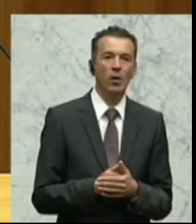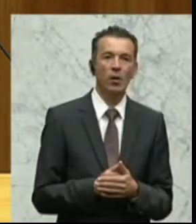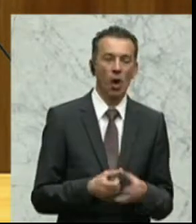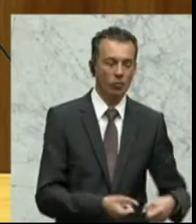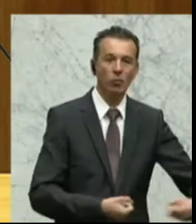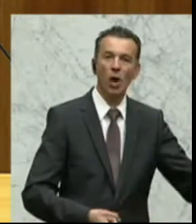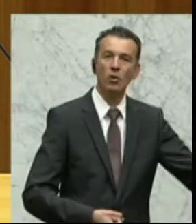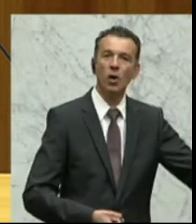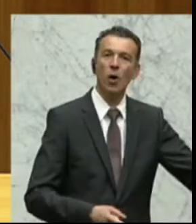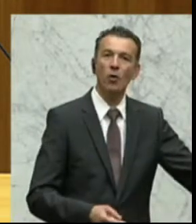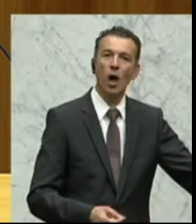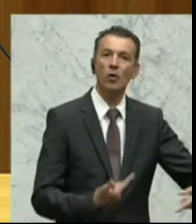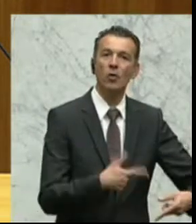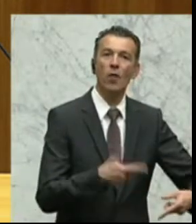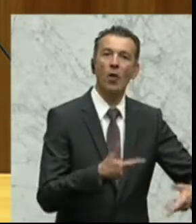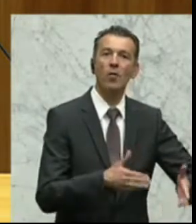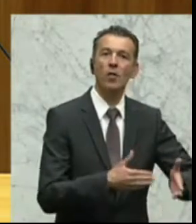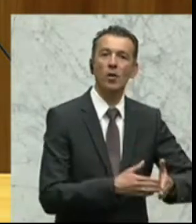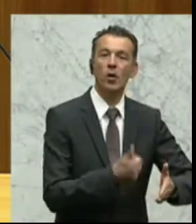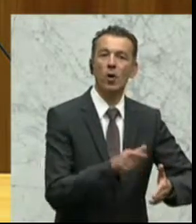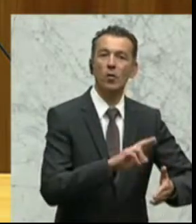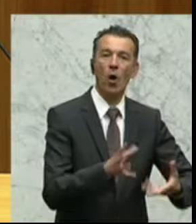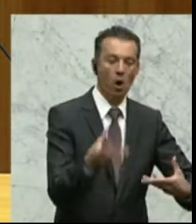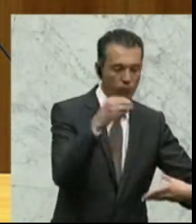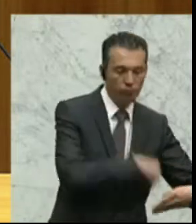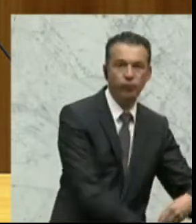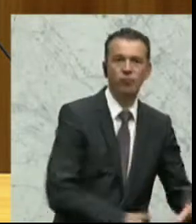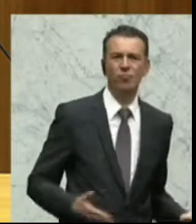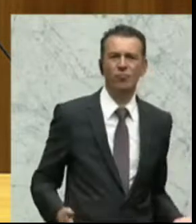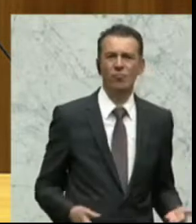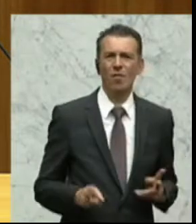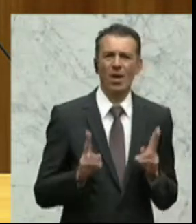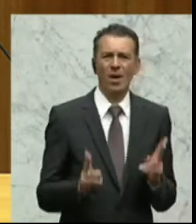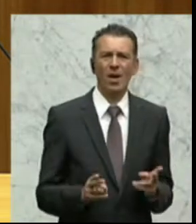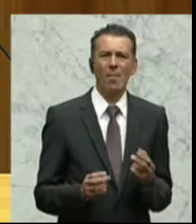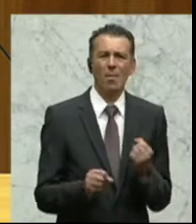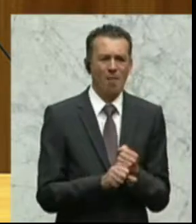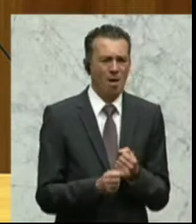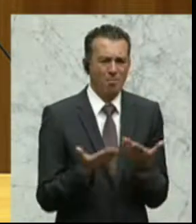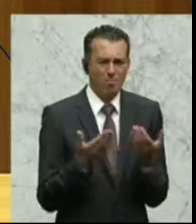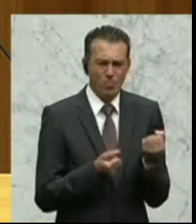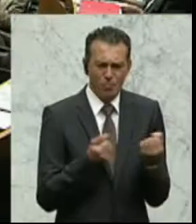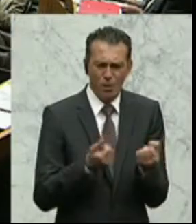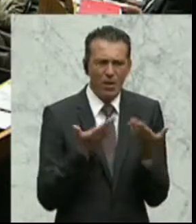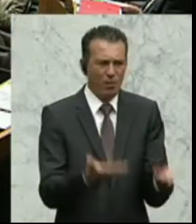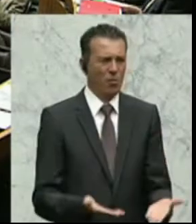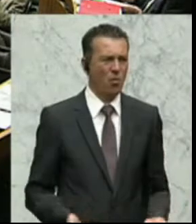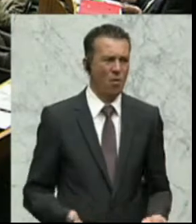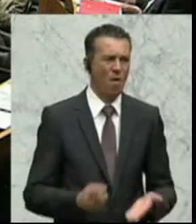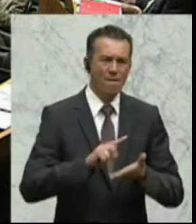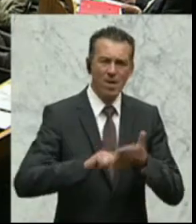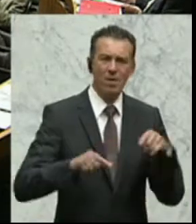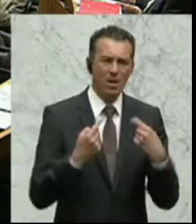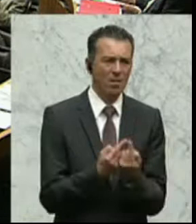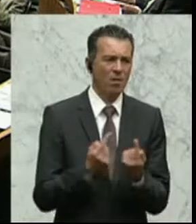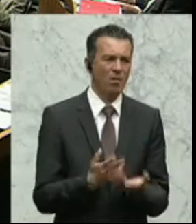dann 22.100 einsteckt. Wie kann man so eine Art Politik machen? Ich verstehe es nicht. Verzichten wir doch endlich einmal die Elite in dem